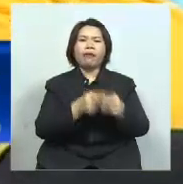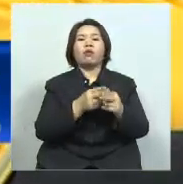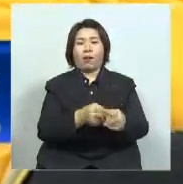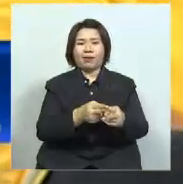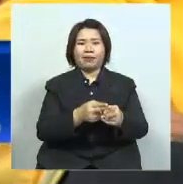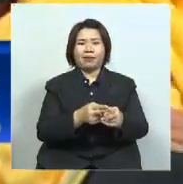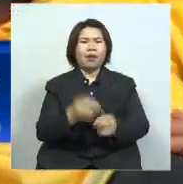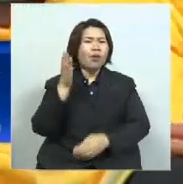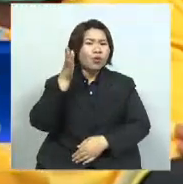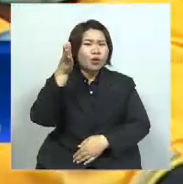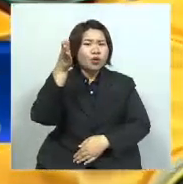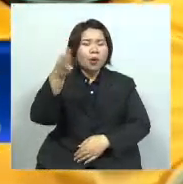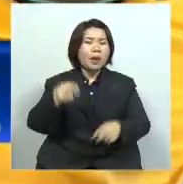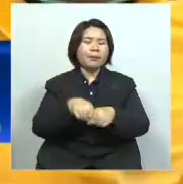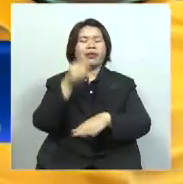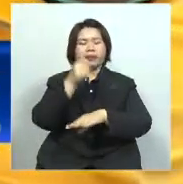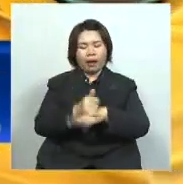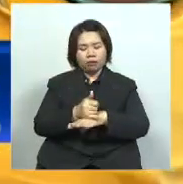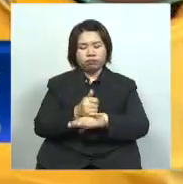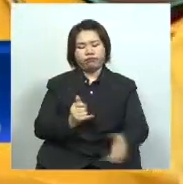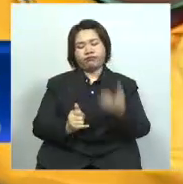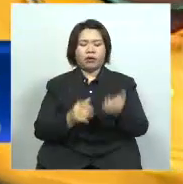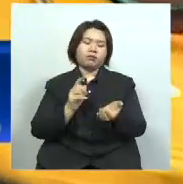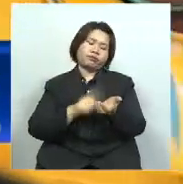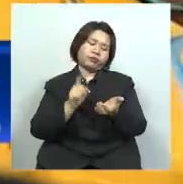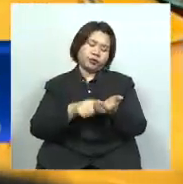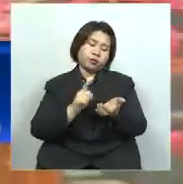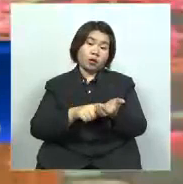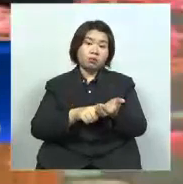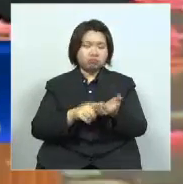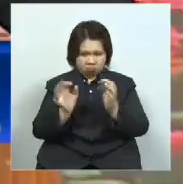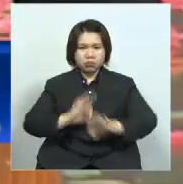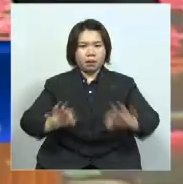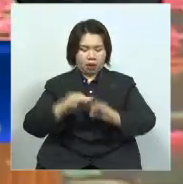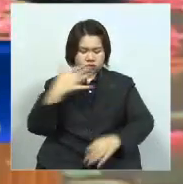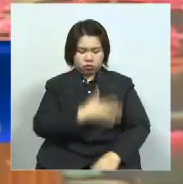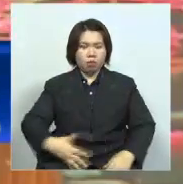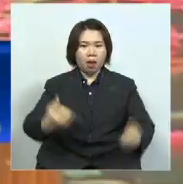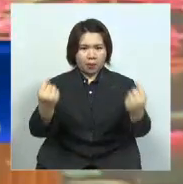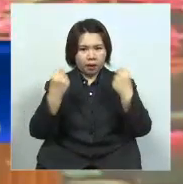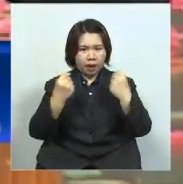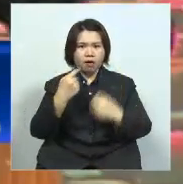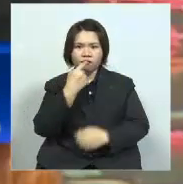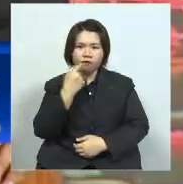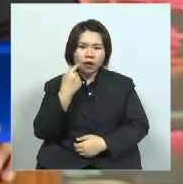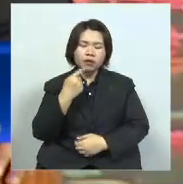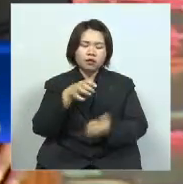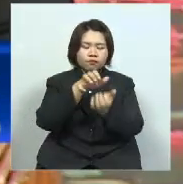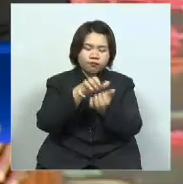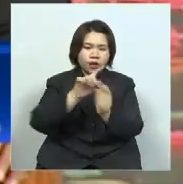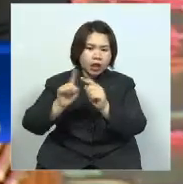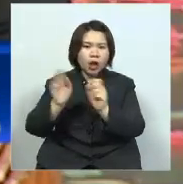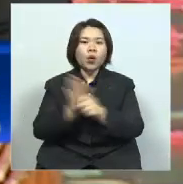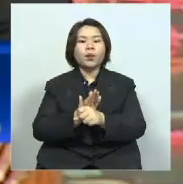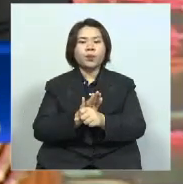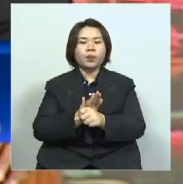นั่นคือโลกอนาคตเราต้องแข็งแรงไปด้วยเราต้องมีครบร่างกายครบสุขภาพแข็งแรงฟันเฟินฟันฟางสามสองคร